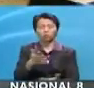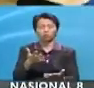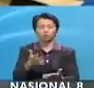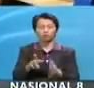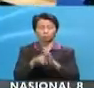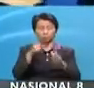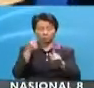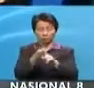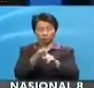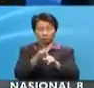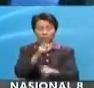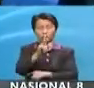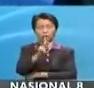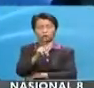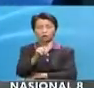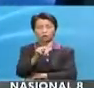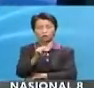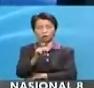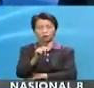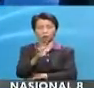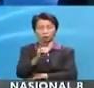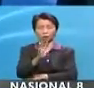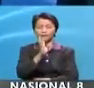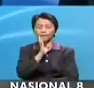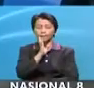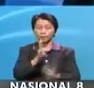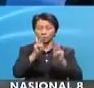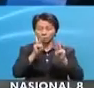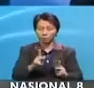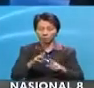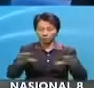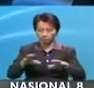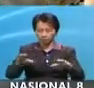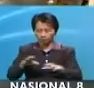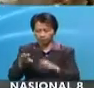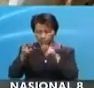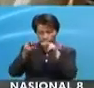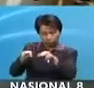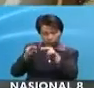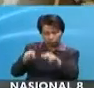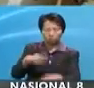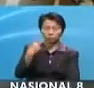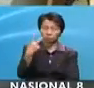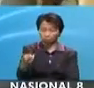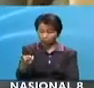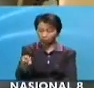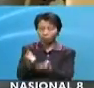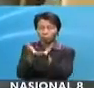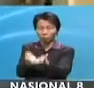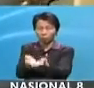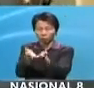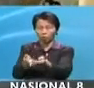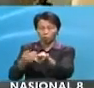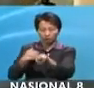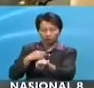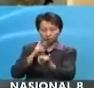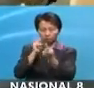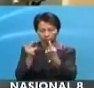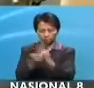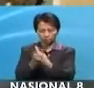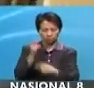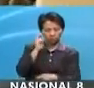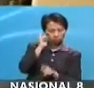Pengarah Kastam Negeri Datuk Muhammad Puziman berkata pihaknya yang melakukan pemantauan mendapati bot berkenaan berada dalam